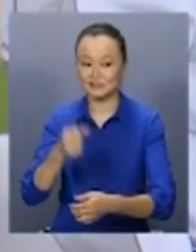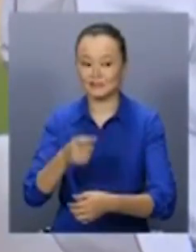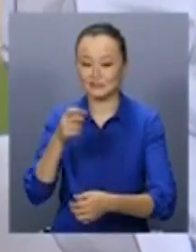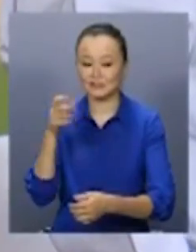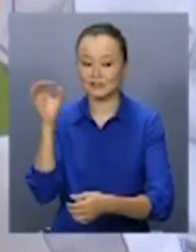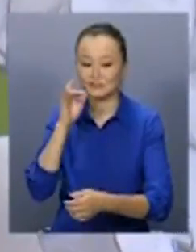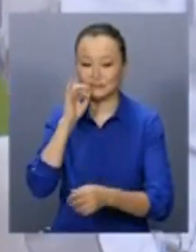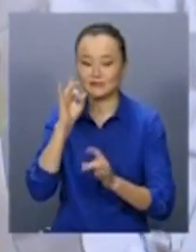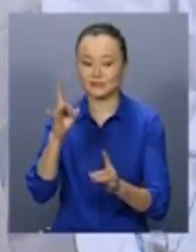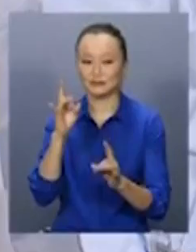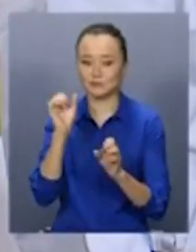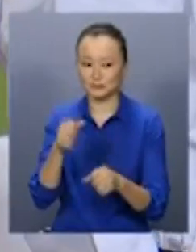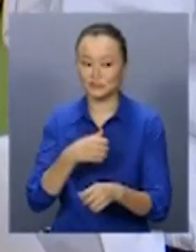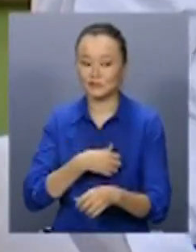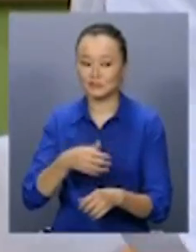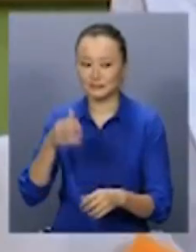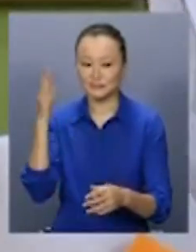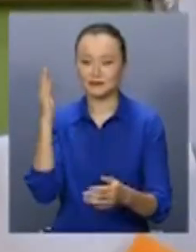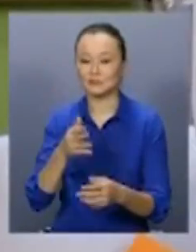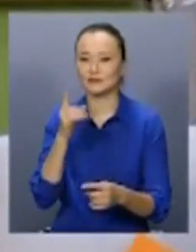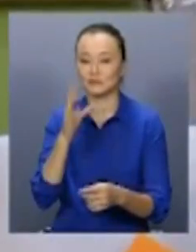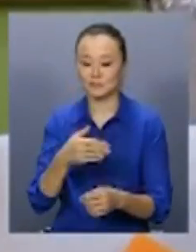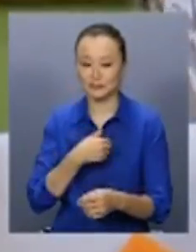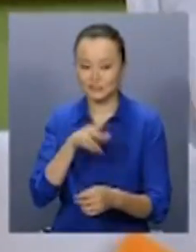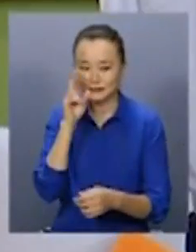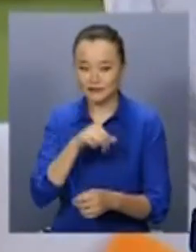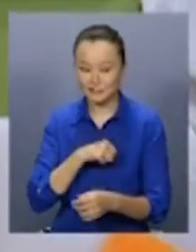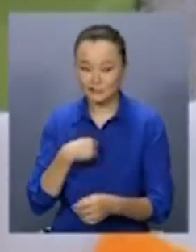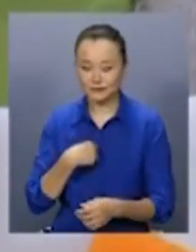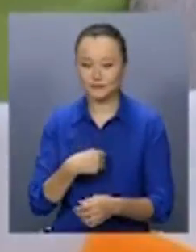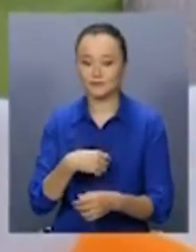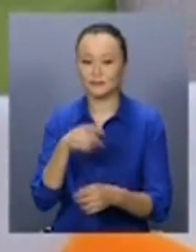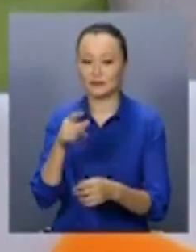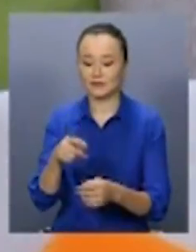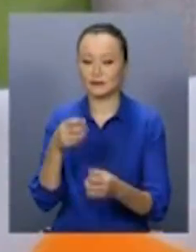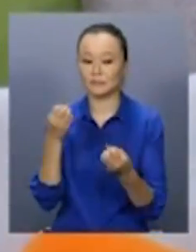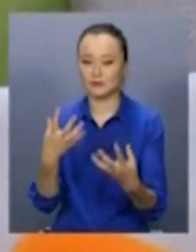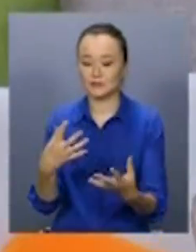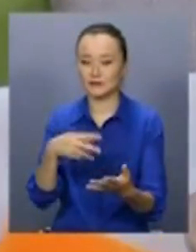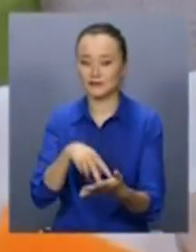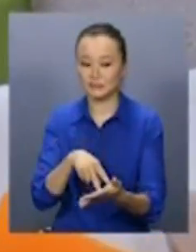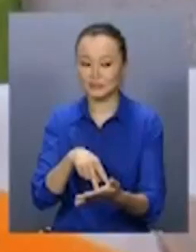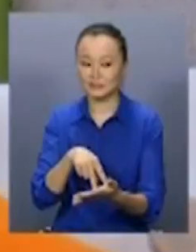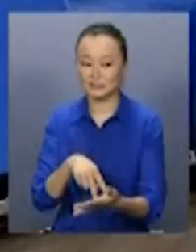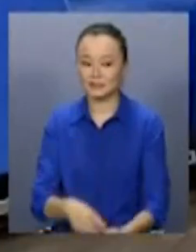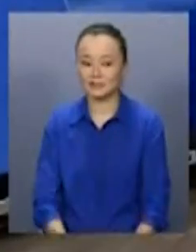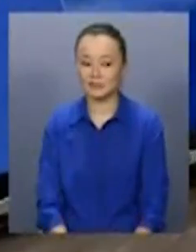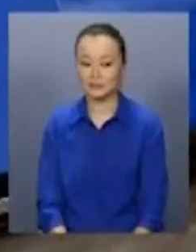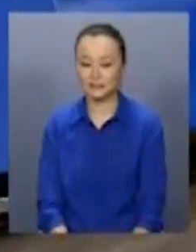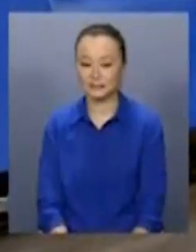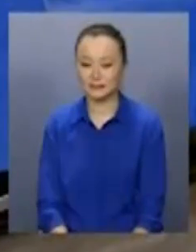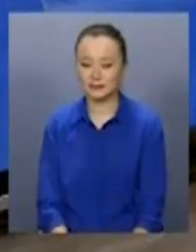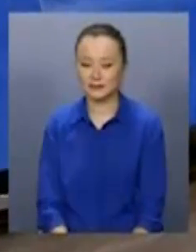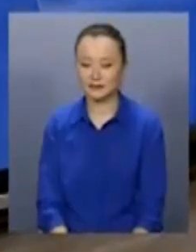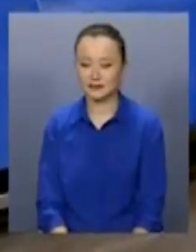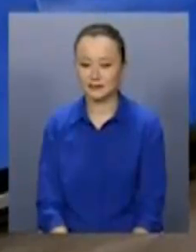тұр қолын былай неткен кезде. Ол тисе не болатынын енді өзім де білмеймін. Жақсы. Онда сен былайынан тұр да, жоқ, осылайынан.